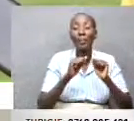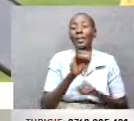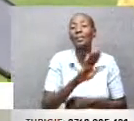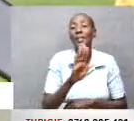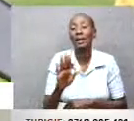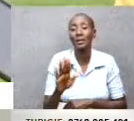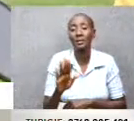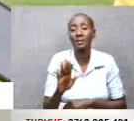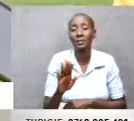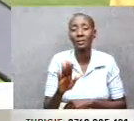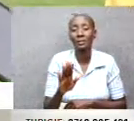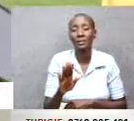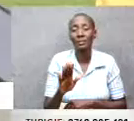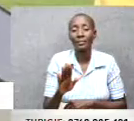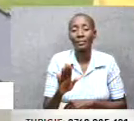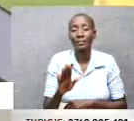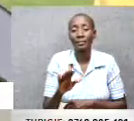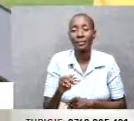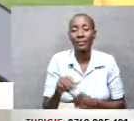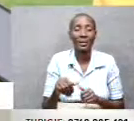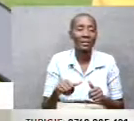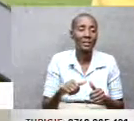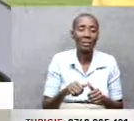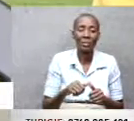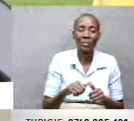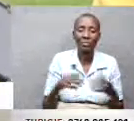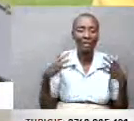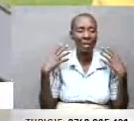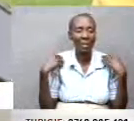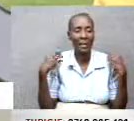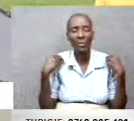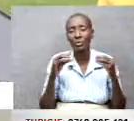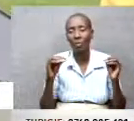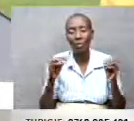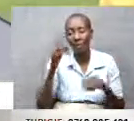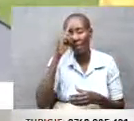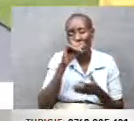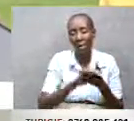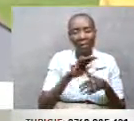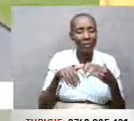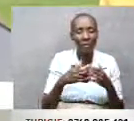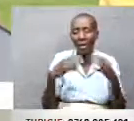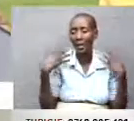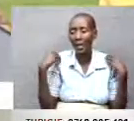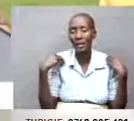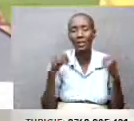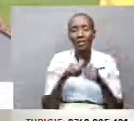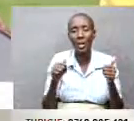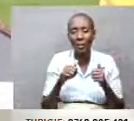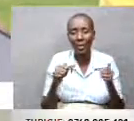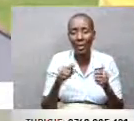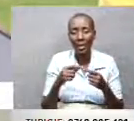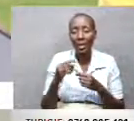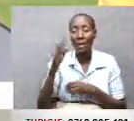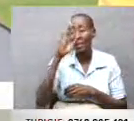na uzoefu, sisi wote tumepata uzoefu sawa. kufikia kile kitategemea. Jumapili ni wao